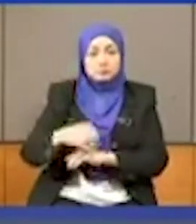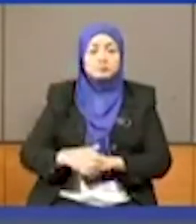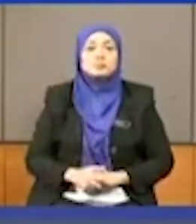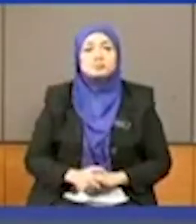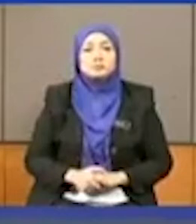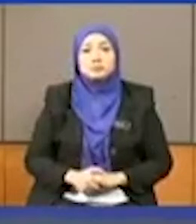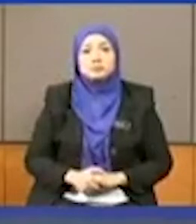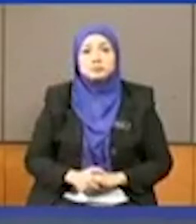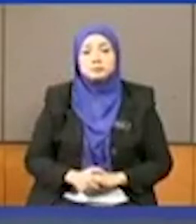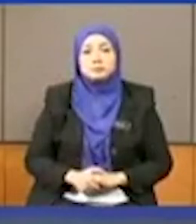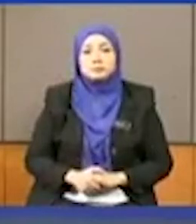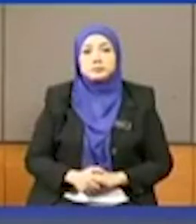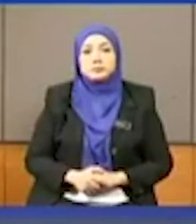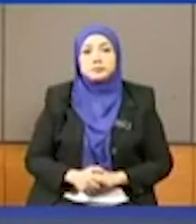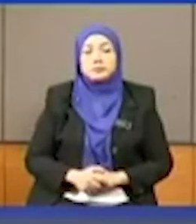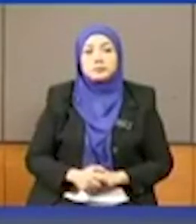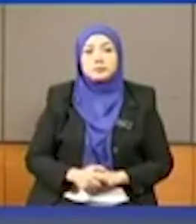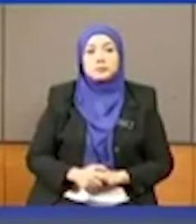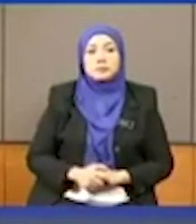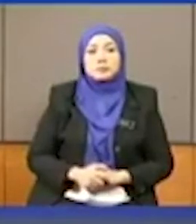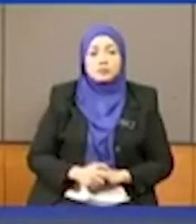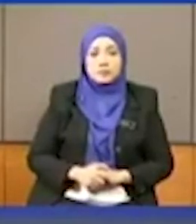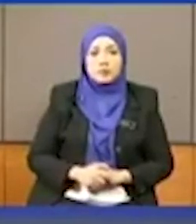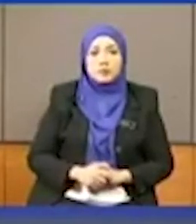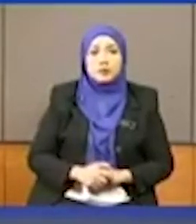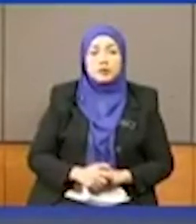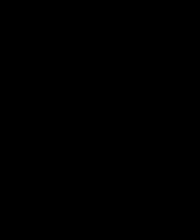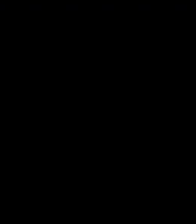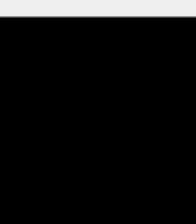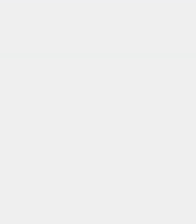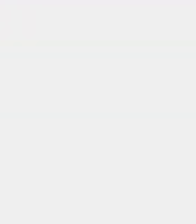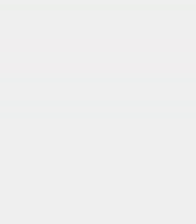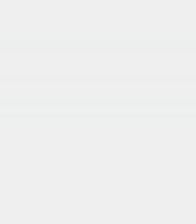SPM akan diedarkan secara berperingkat